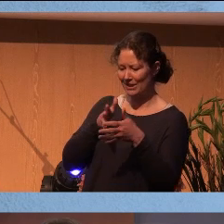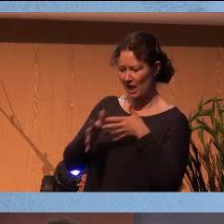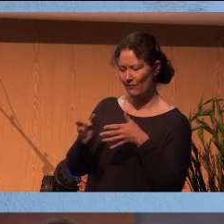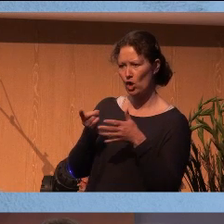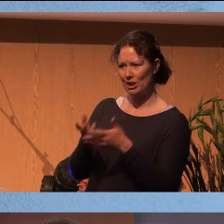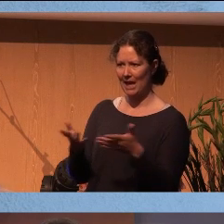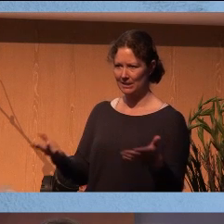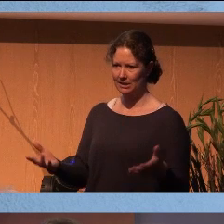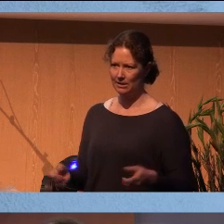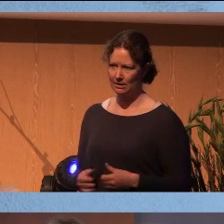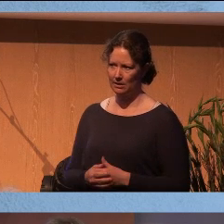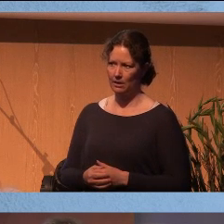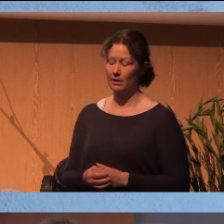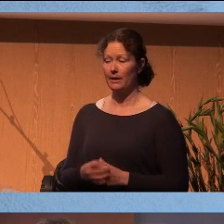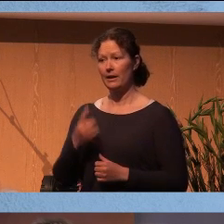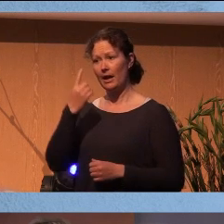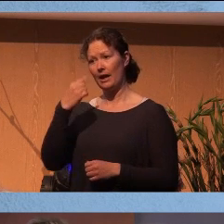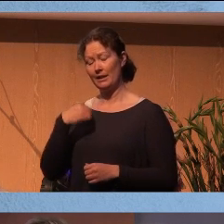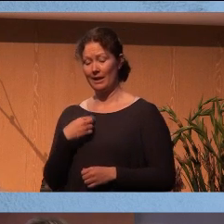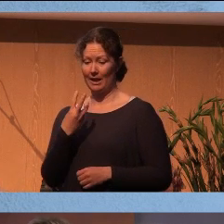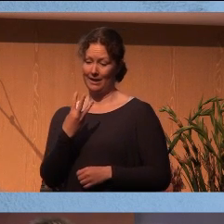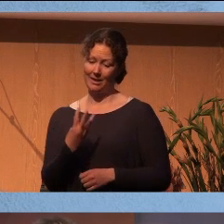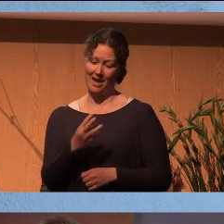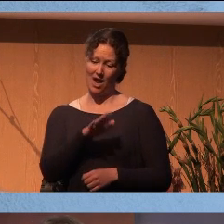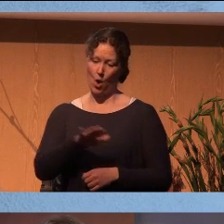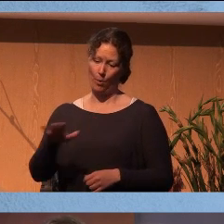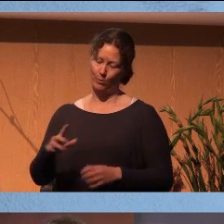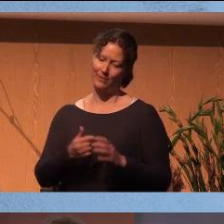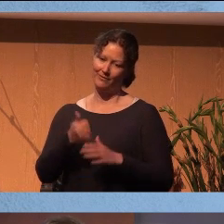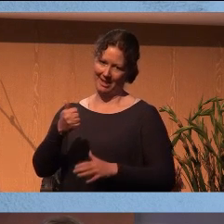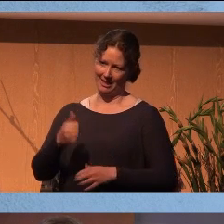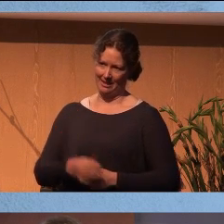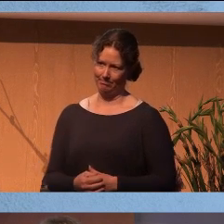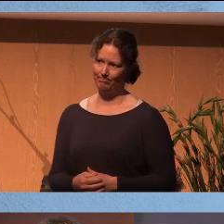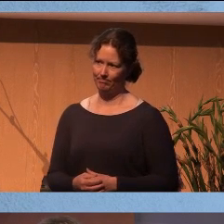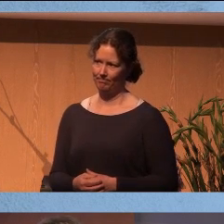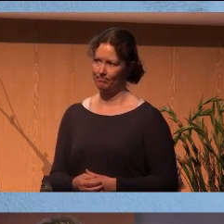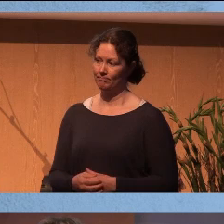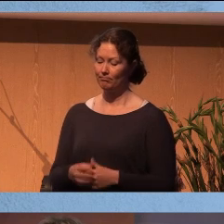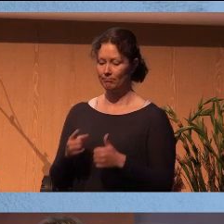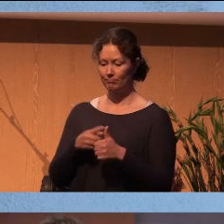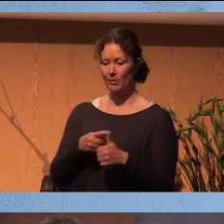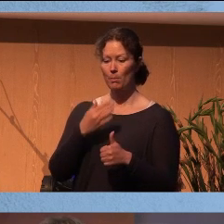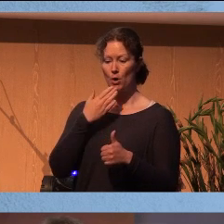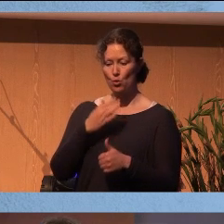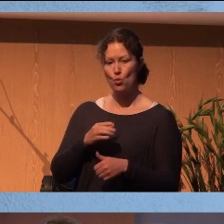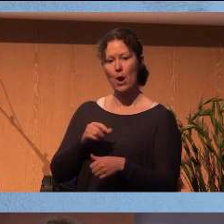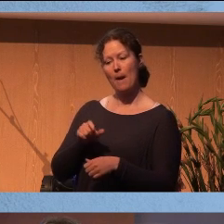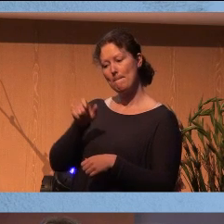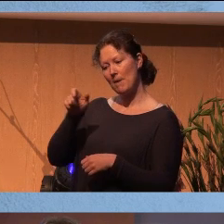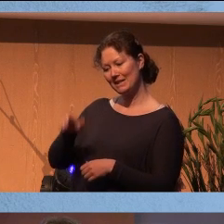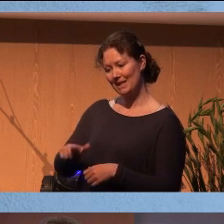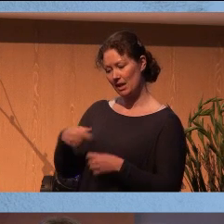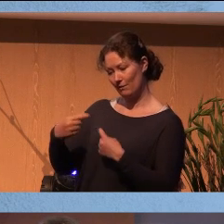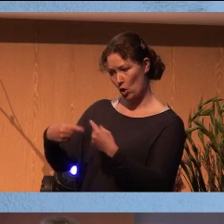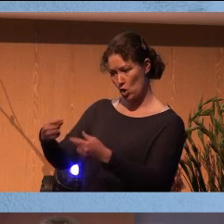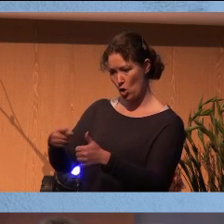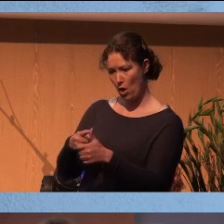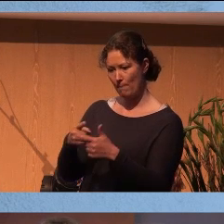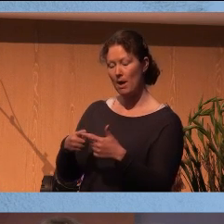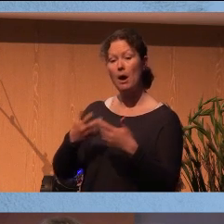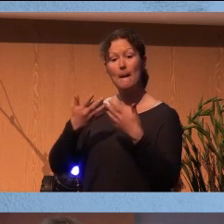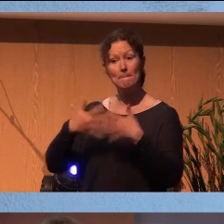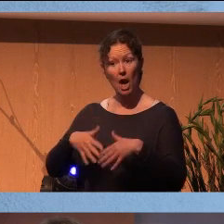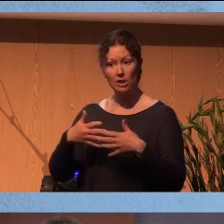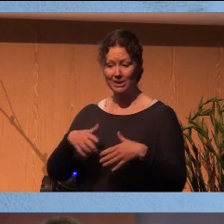tjenestene? Da tenker jeg det tre områder som helt sentrale. Vi må ha gode pasientforløp.